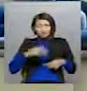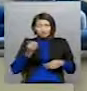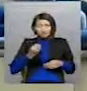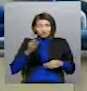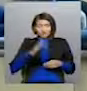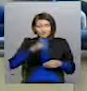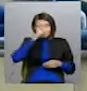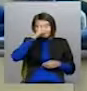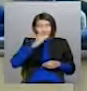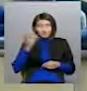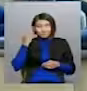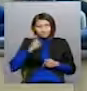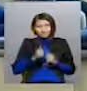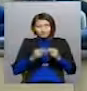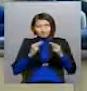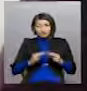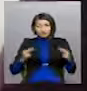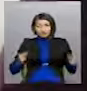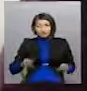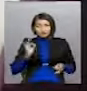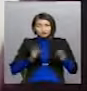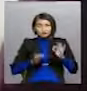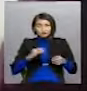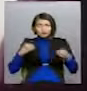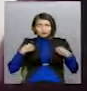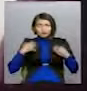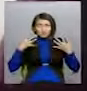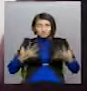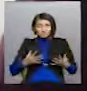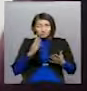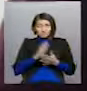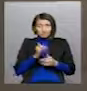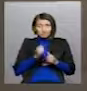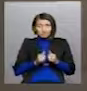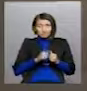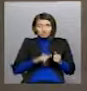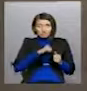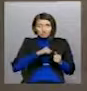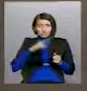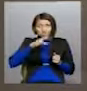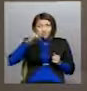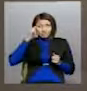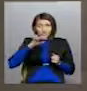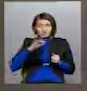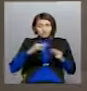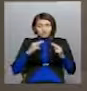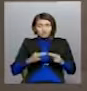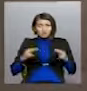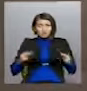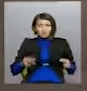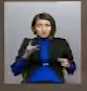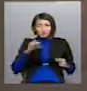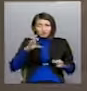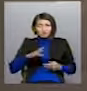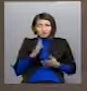жағымды жаңалықтар ұстаздар қауымы үшін төл мерекедегі үлкен қуаныш болды, дейді ақсақал. Ұстаздардың статусын көтергеніне мен